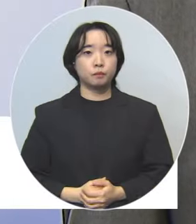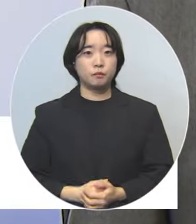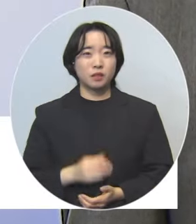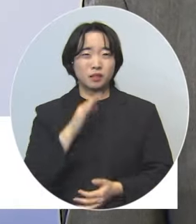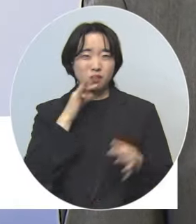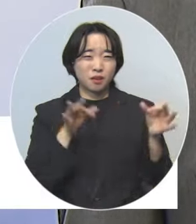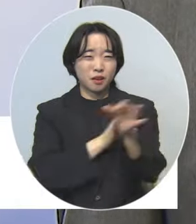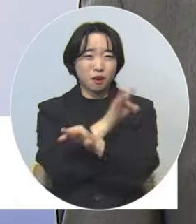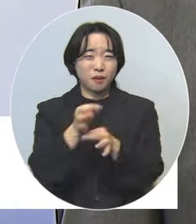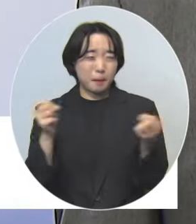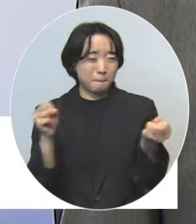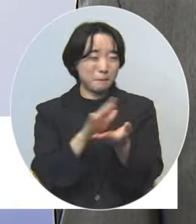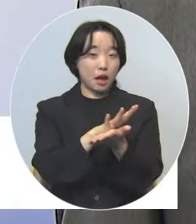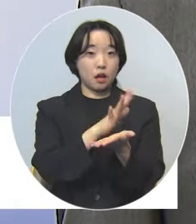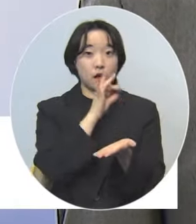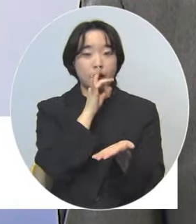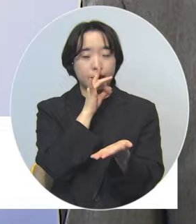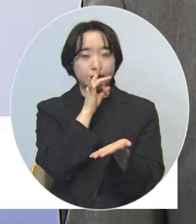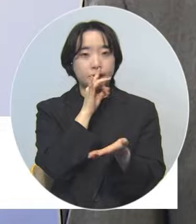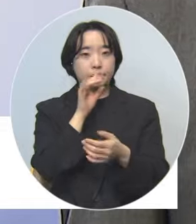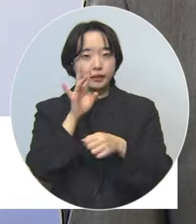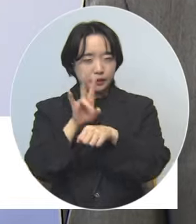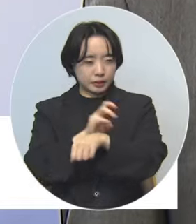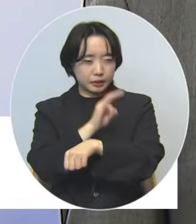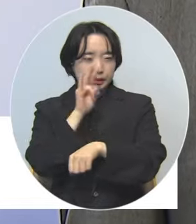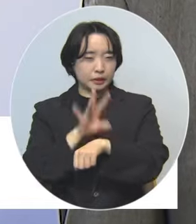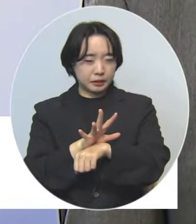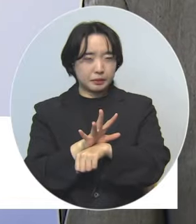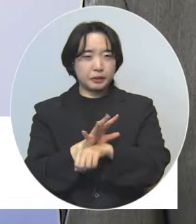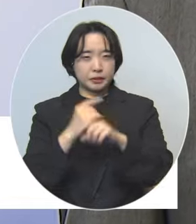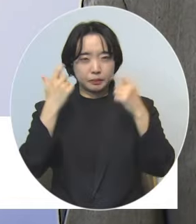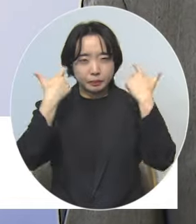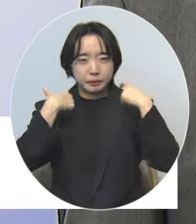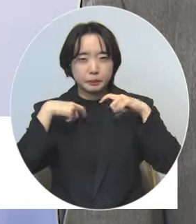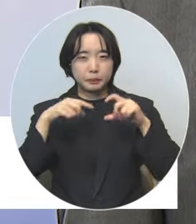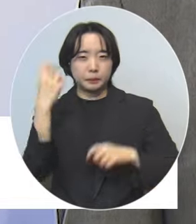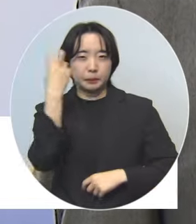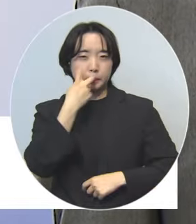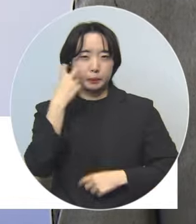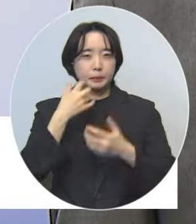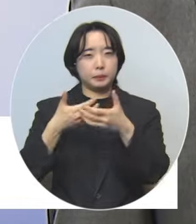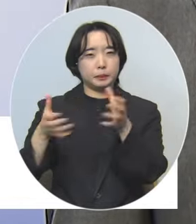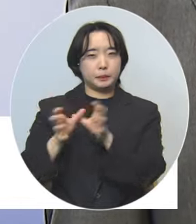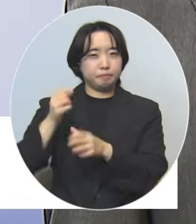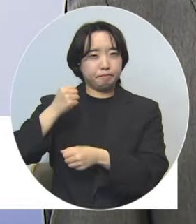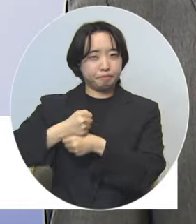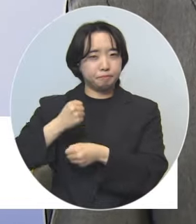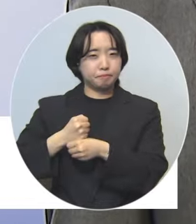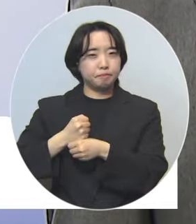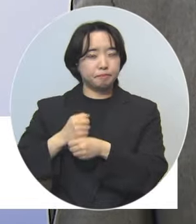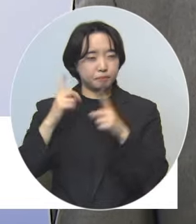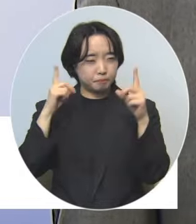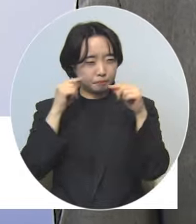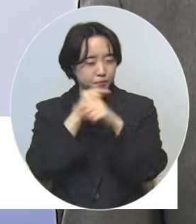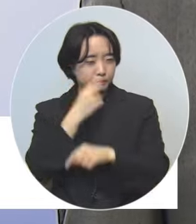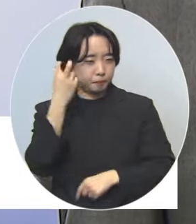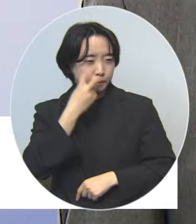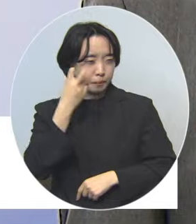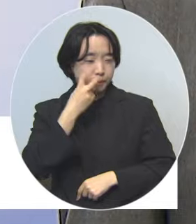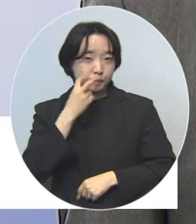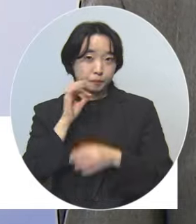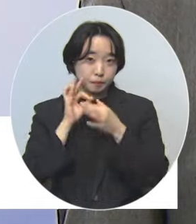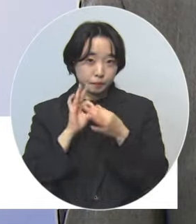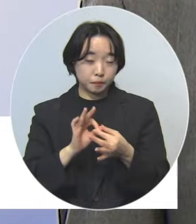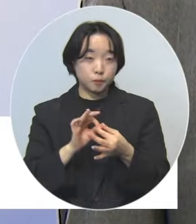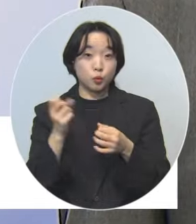않도록 24시간 경제금융 상황 정검 TF 운영하여 실시간 모니터링 체계를 가동하고